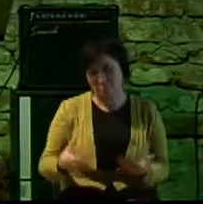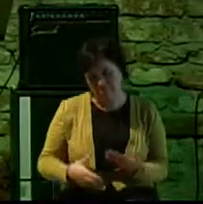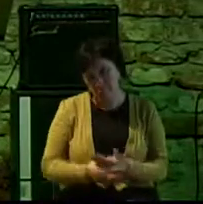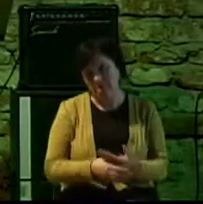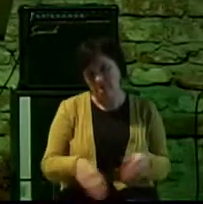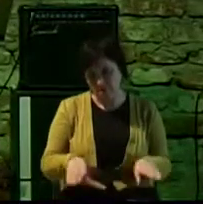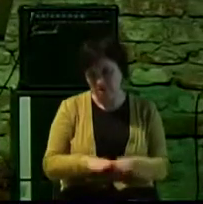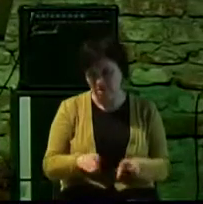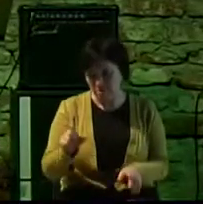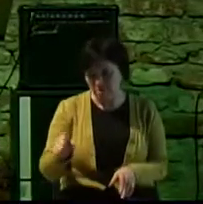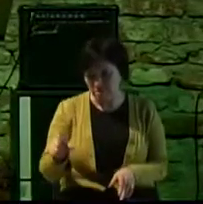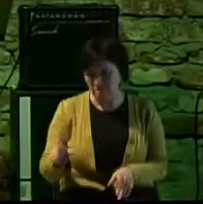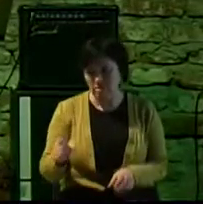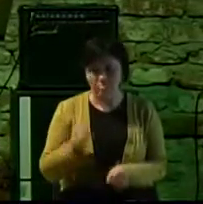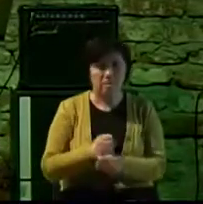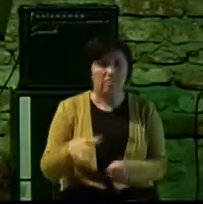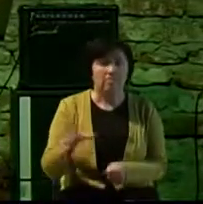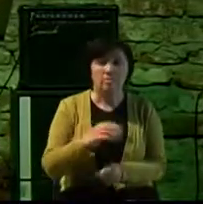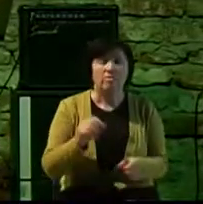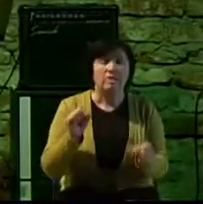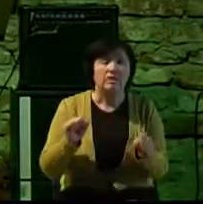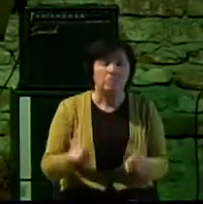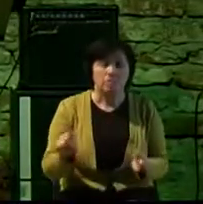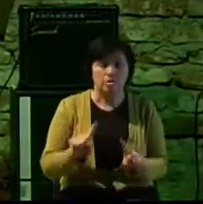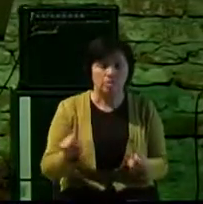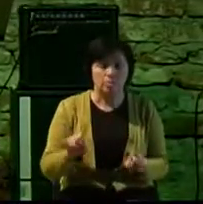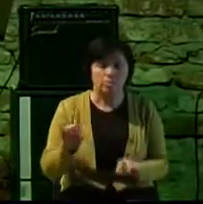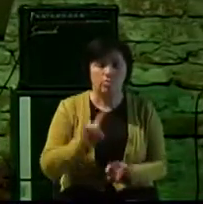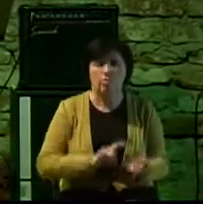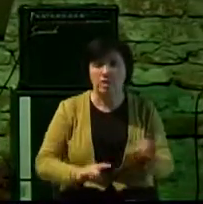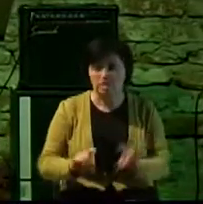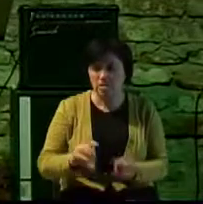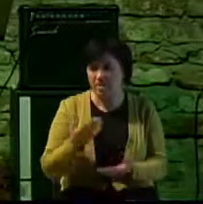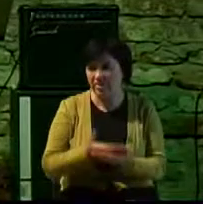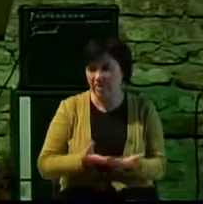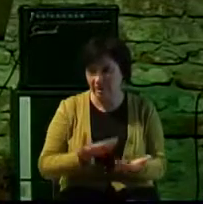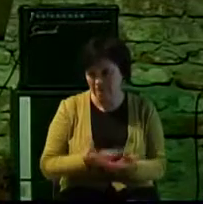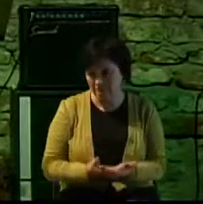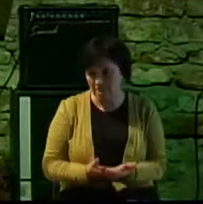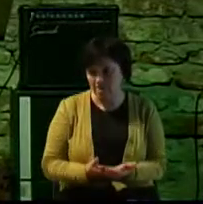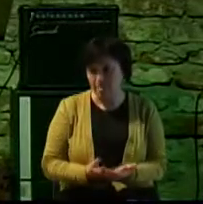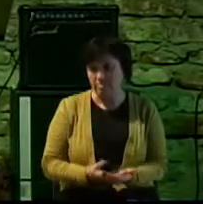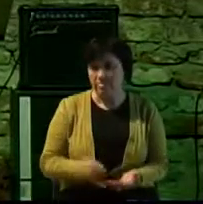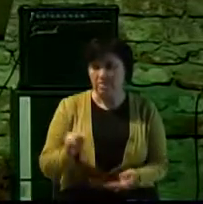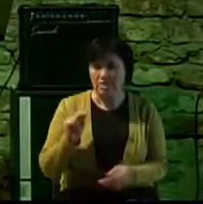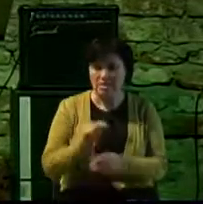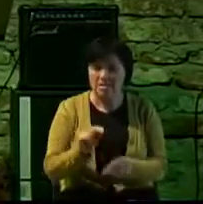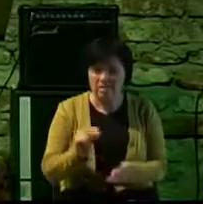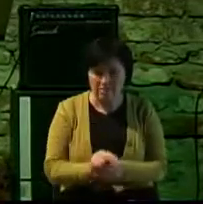этим людям и делали все возможное для того, чтобы увещевать и наставлять их, и